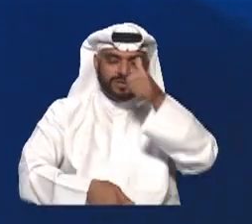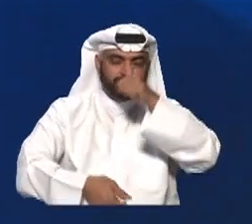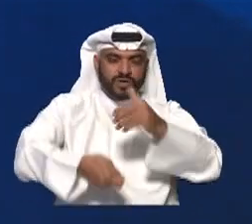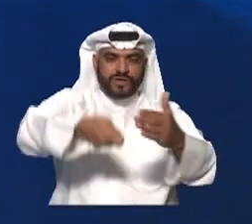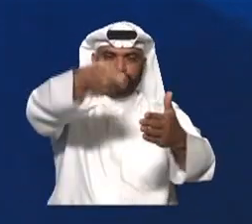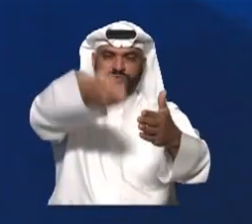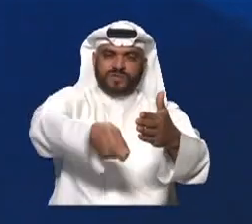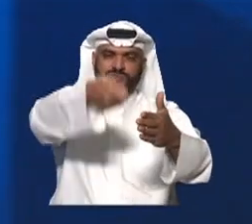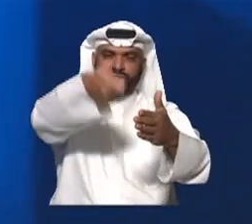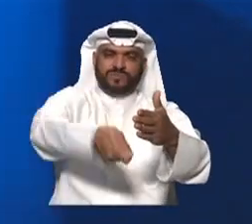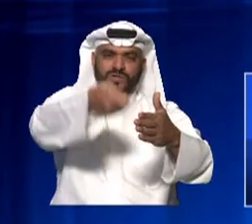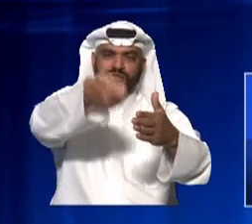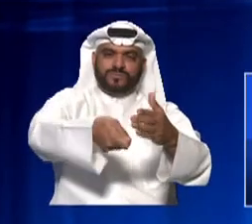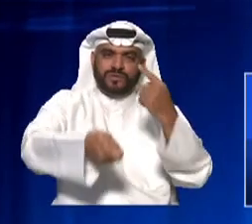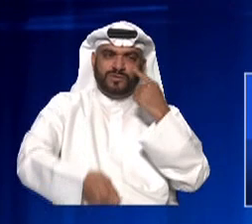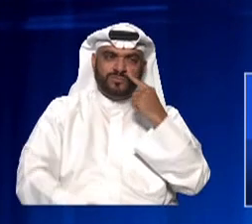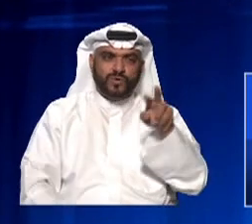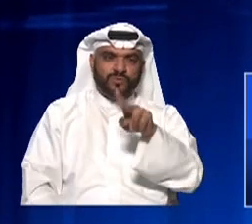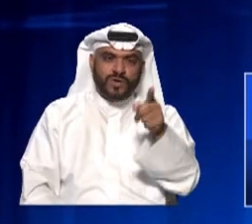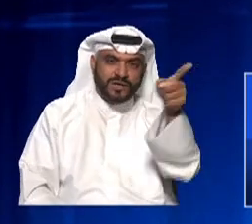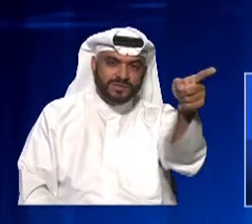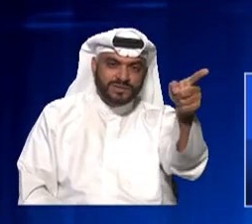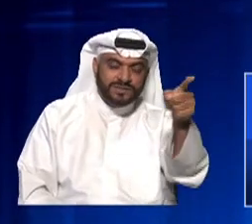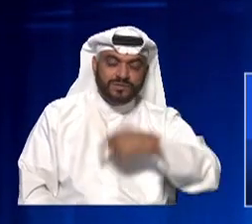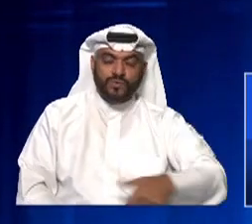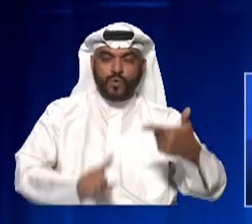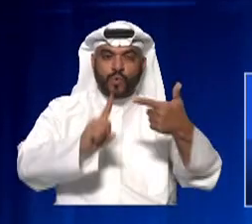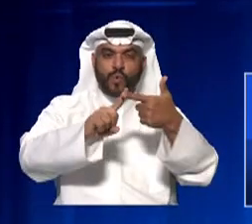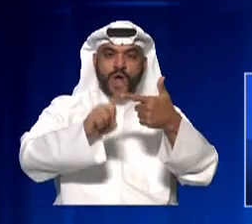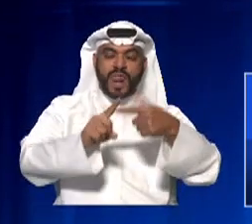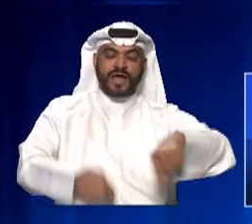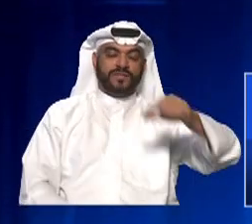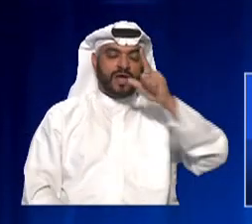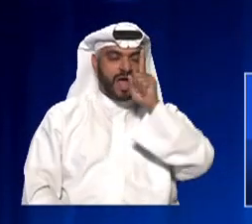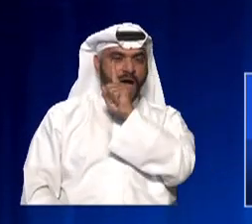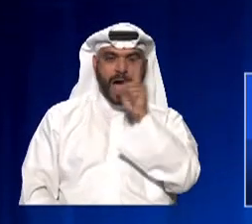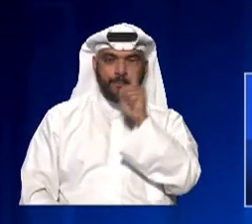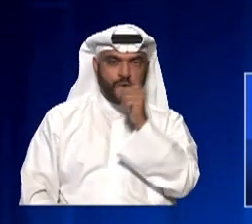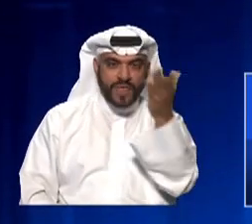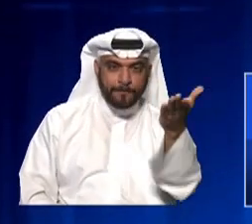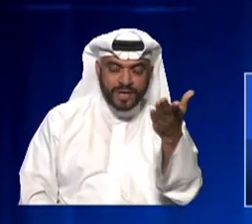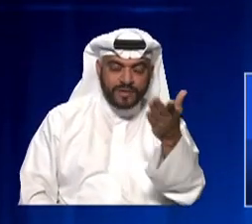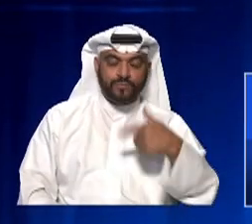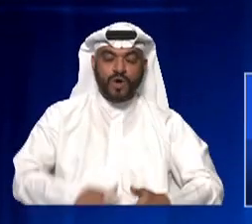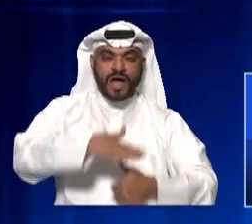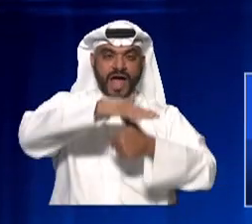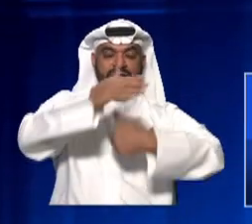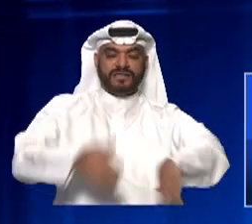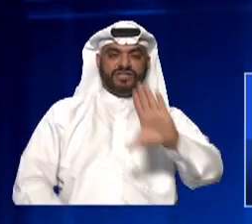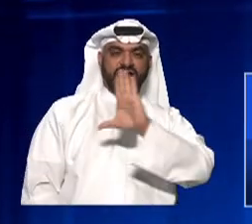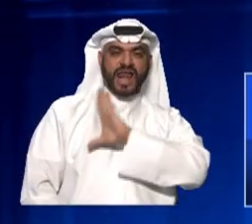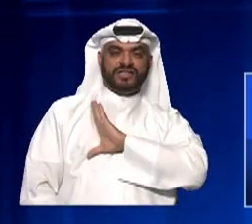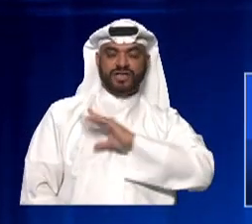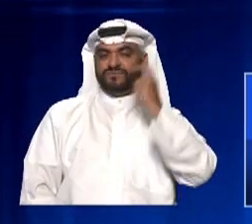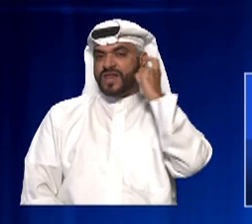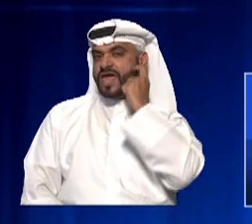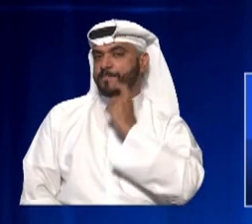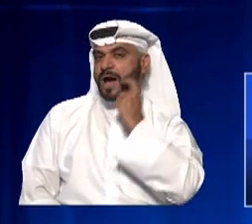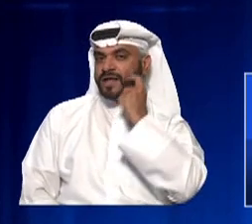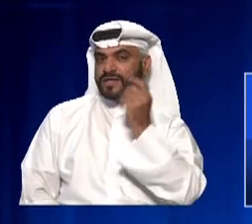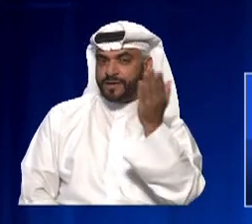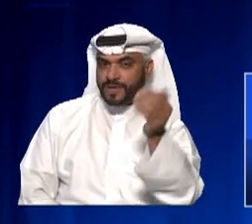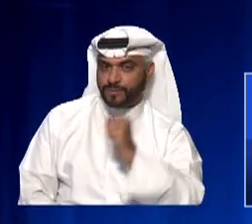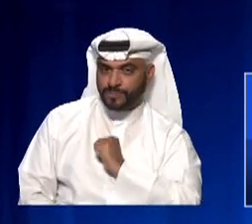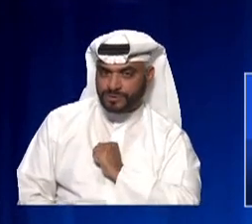السمو الشيخ محمد بن زايد آل نهيان ولي عهد أبو ظبي نائب القائد الأعلى للقوات المسلحة بدولة